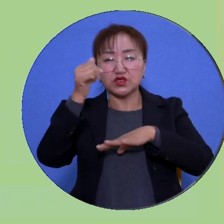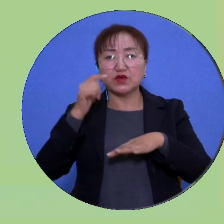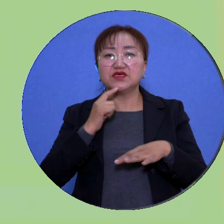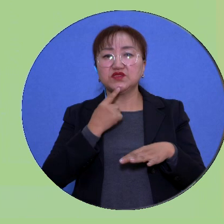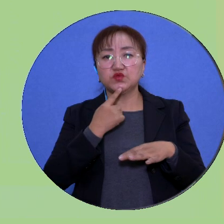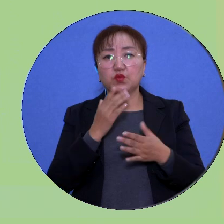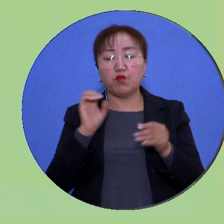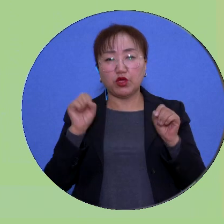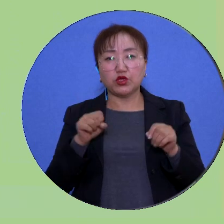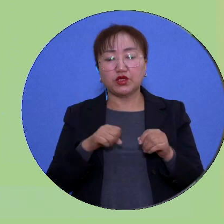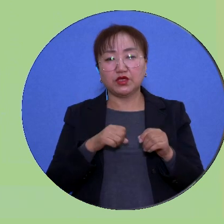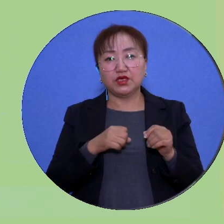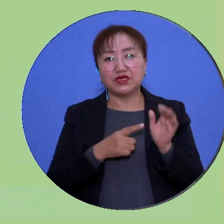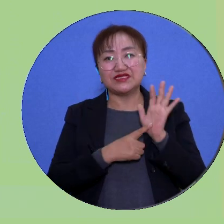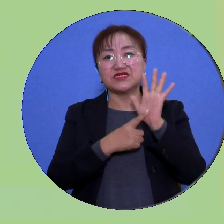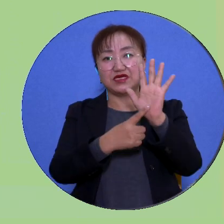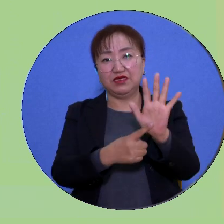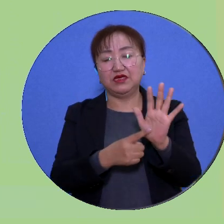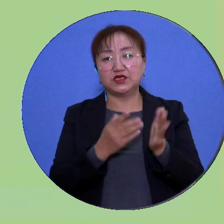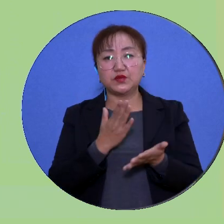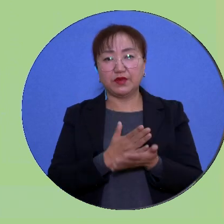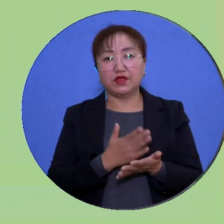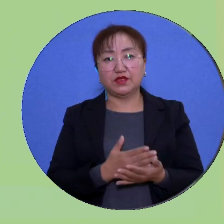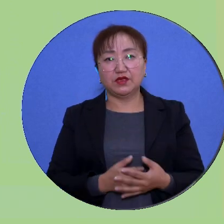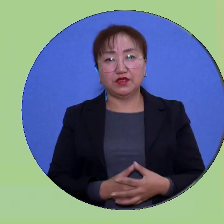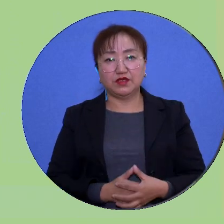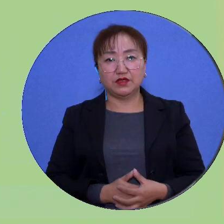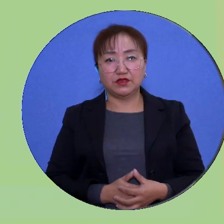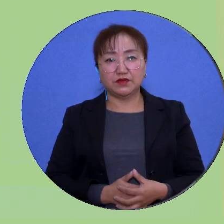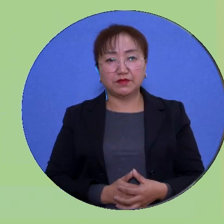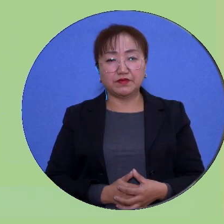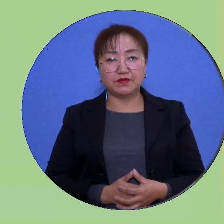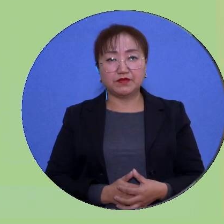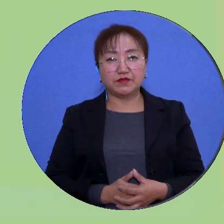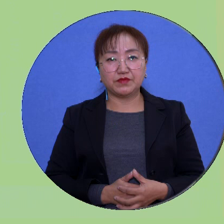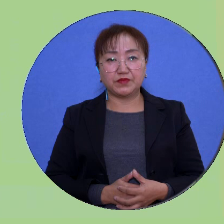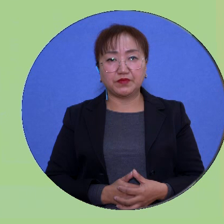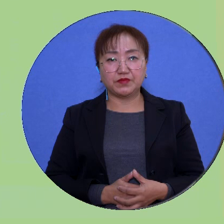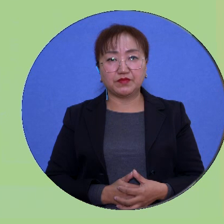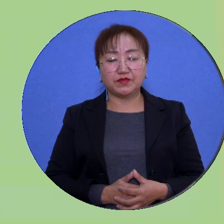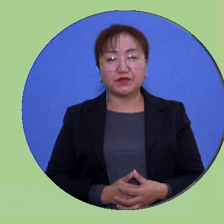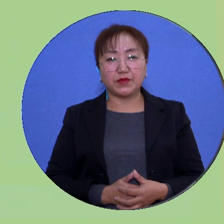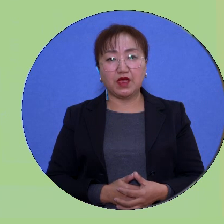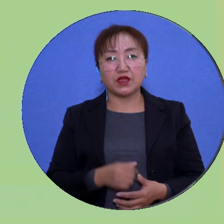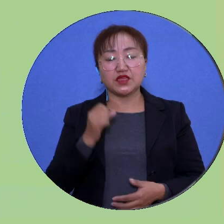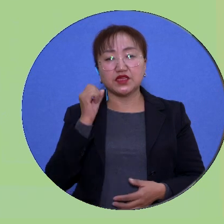པའི ཁྱི འཁྱེད ཁེད པའི འཁྱིག